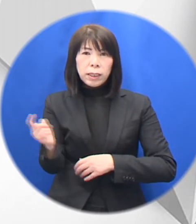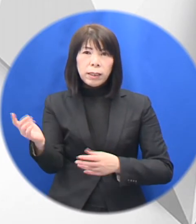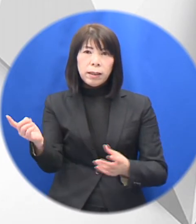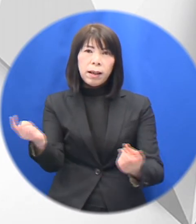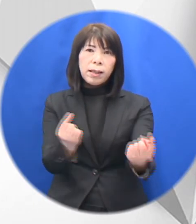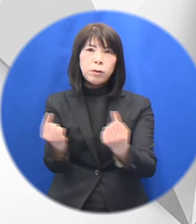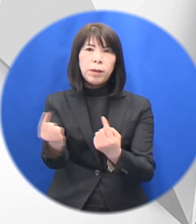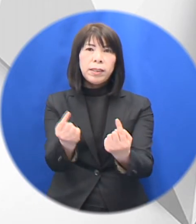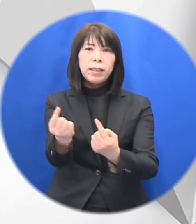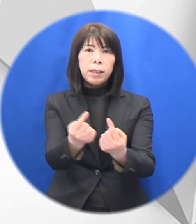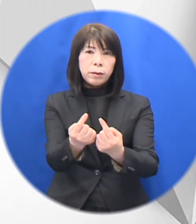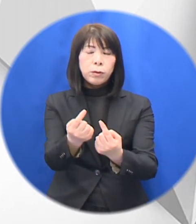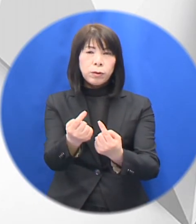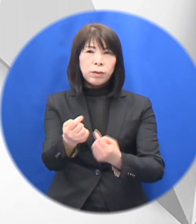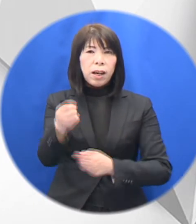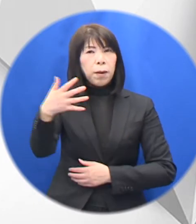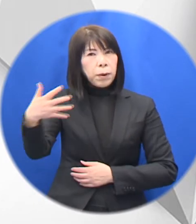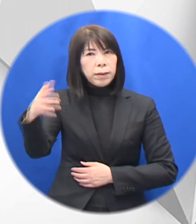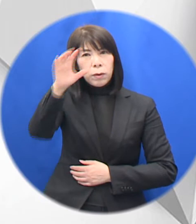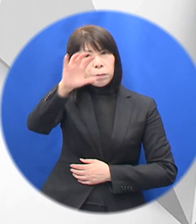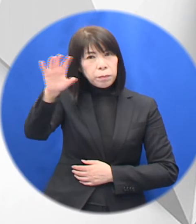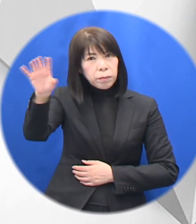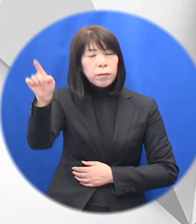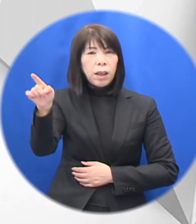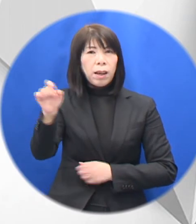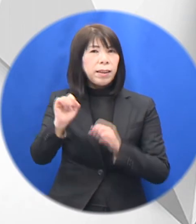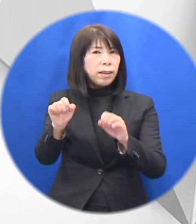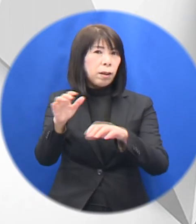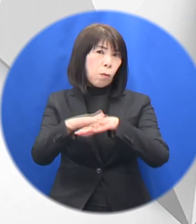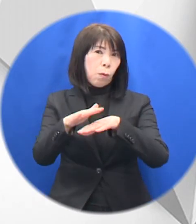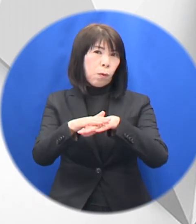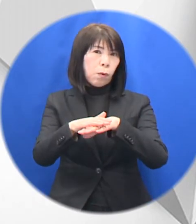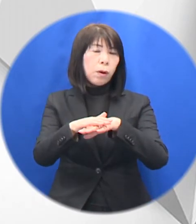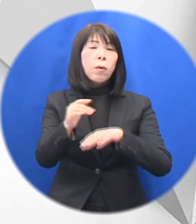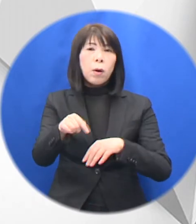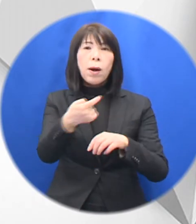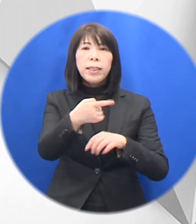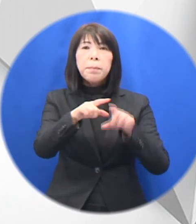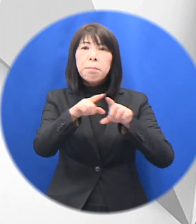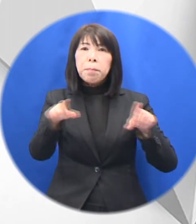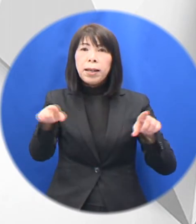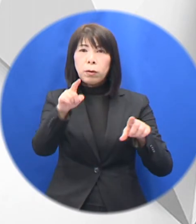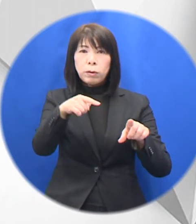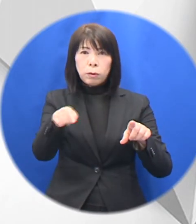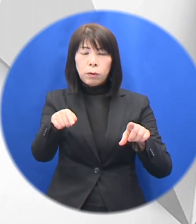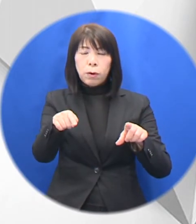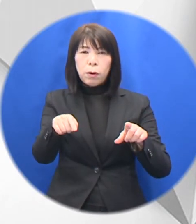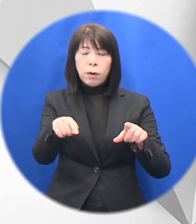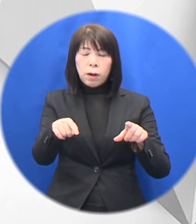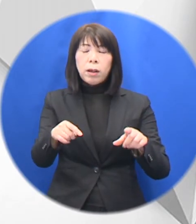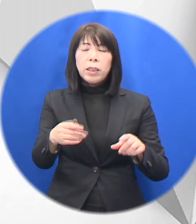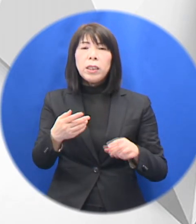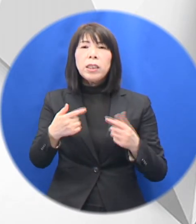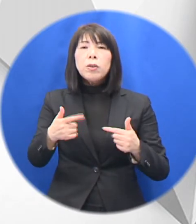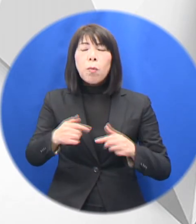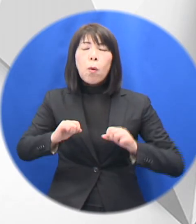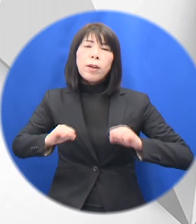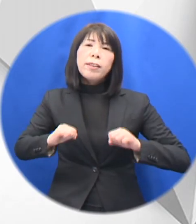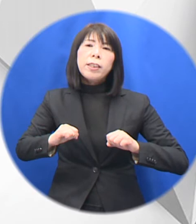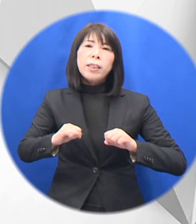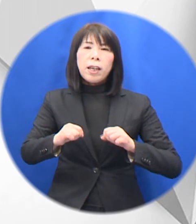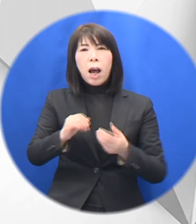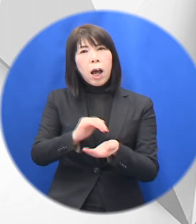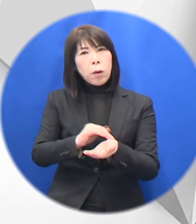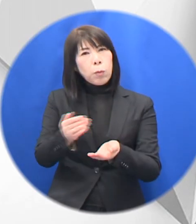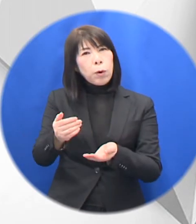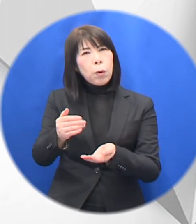でに欧米なんかでやってる方式ですけども、これは特に一般の方ですね、普段健康でですね、お医者さんかかんないよ